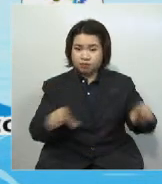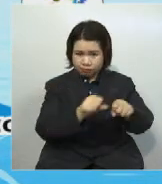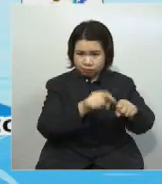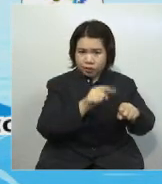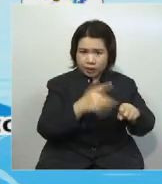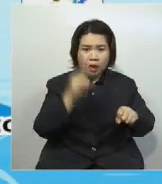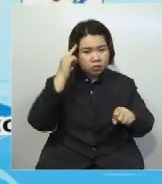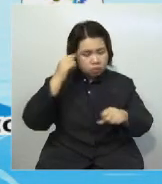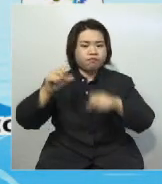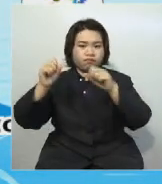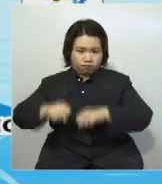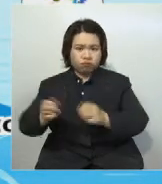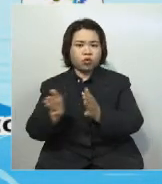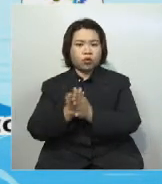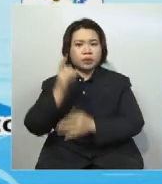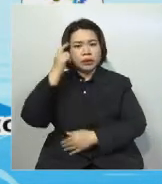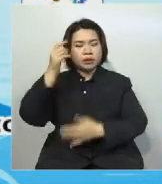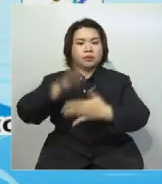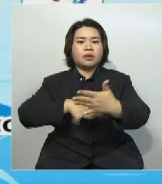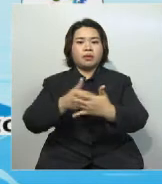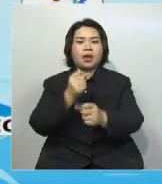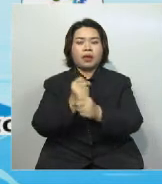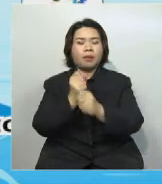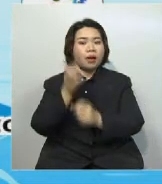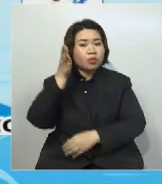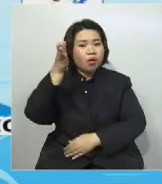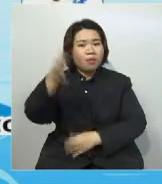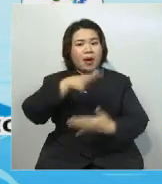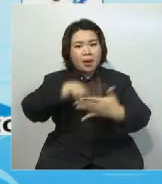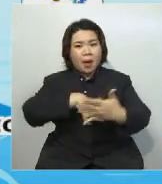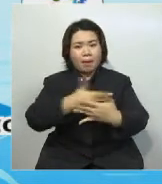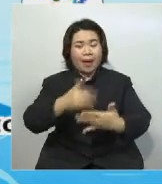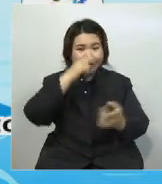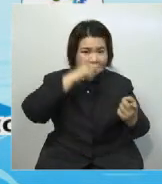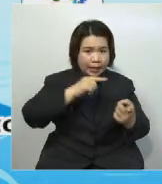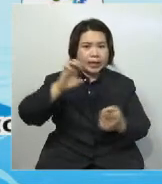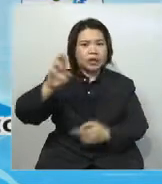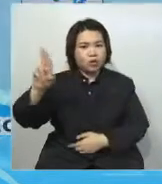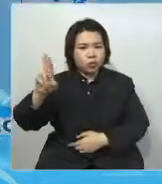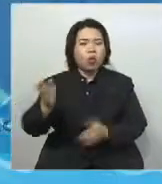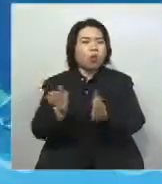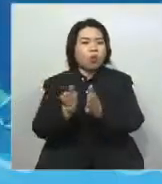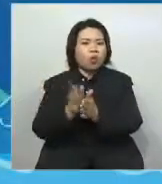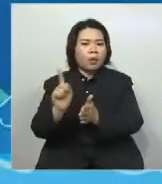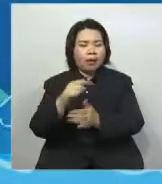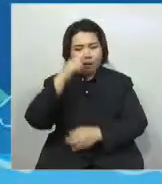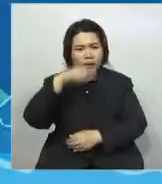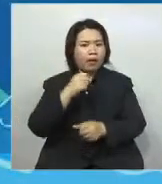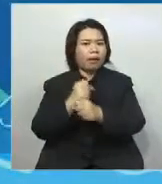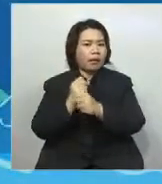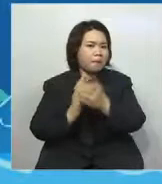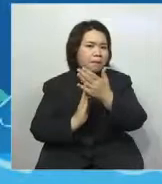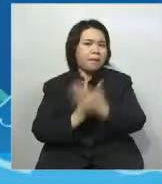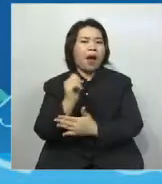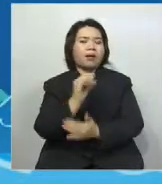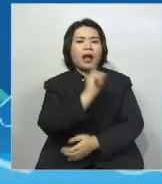องฝ่ายเห็นชอบร่วมกันเกี่ยวกับแผนงานความร่วมมือในอนาคตกับสหภาพยุโรปเพื่อให้ไทยบรรลุการเป็นประเทศปลอด